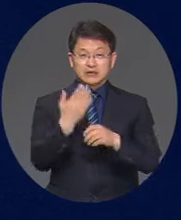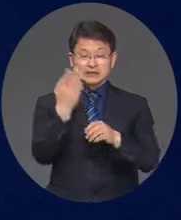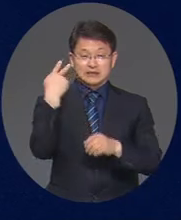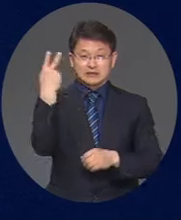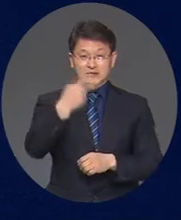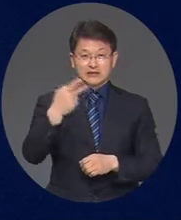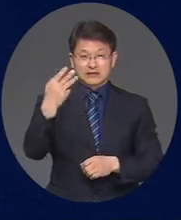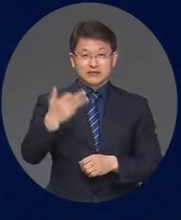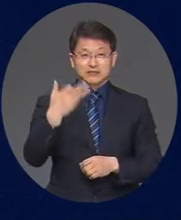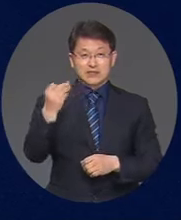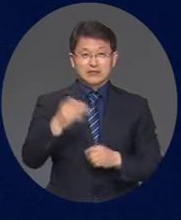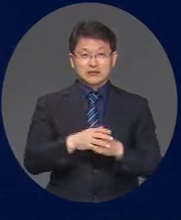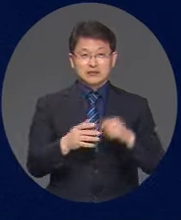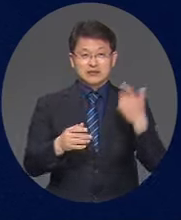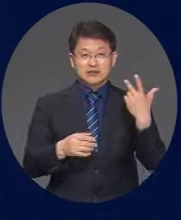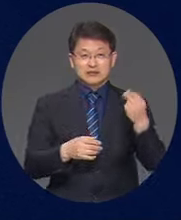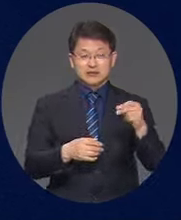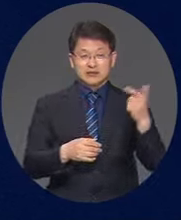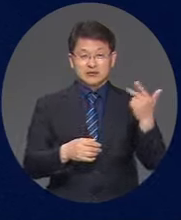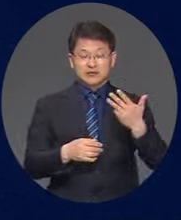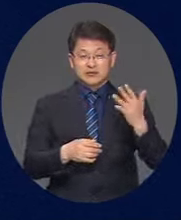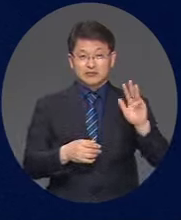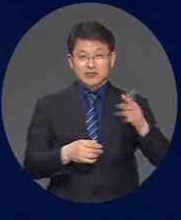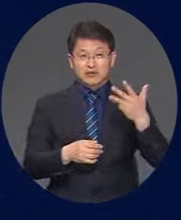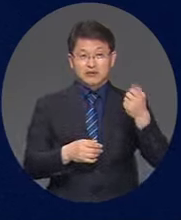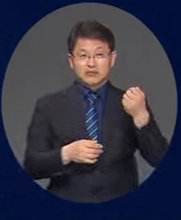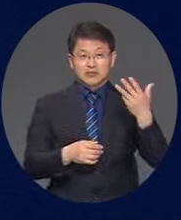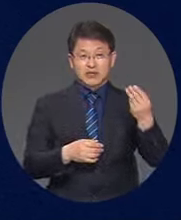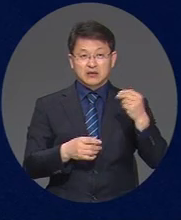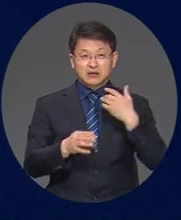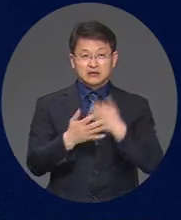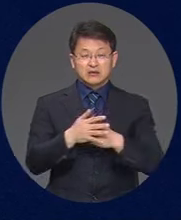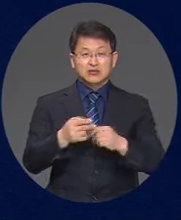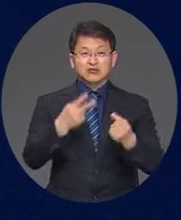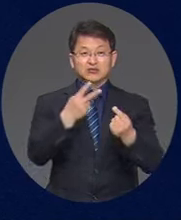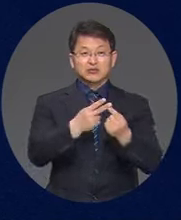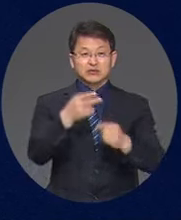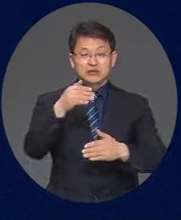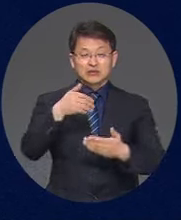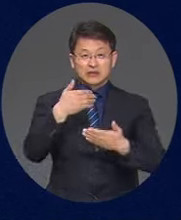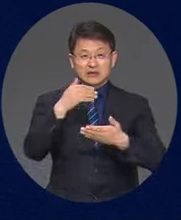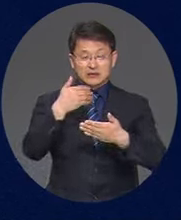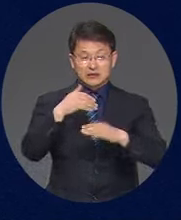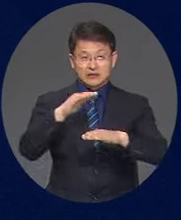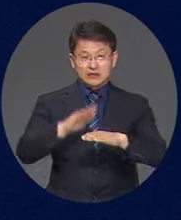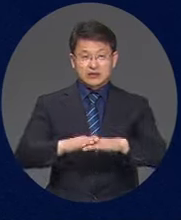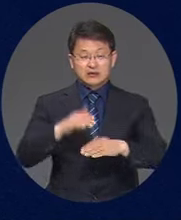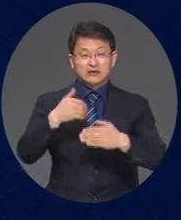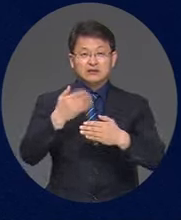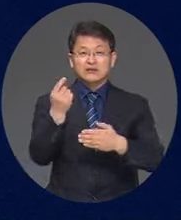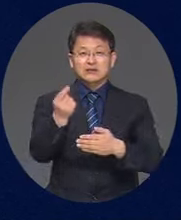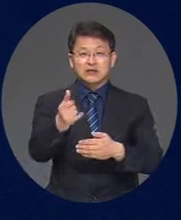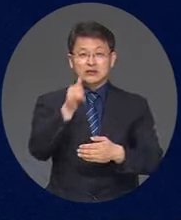2018년 26838 이어 역대 두 번째로 낮은 거래량입니다